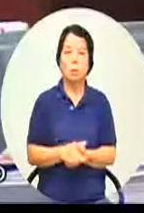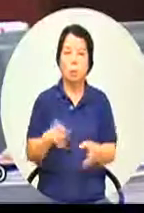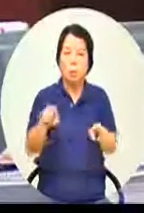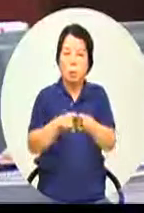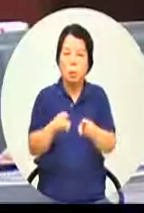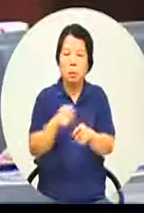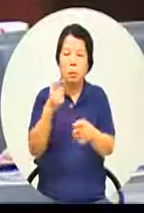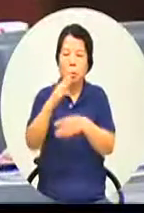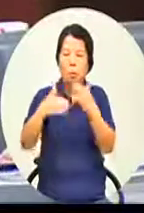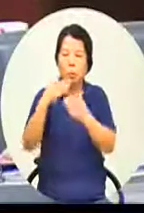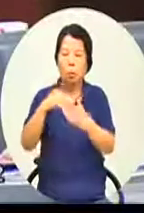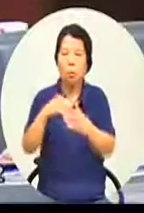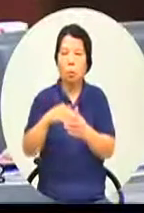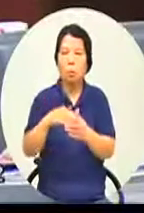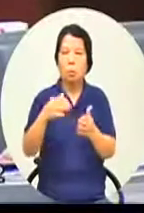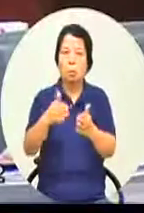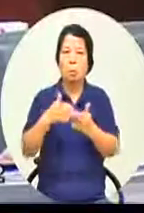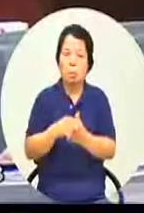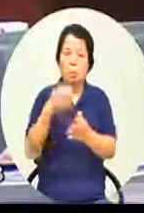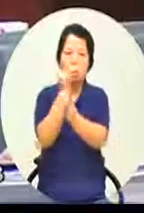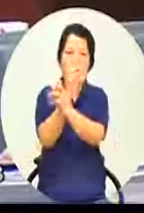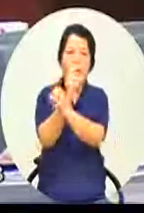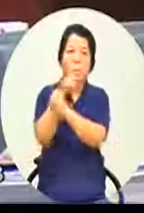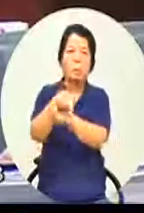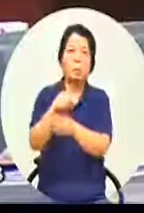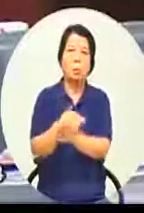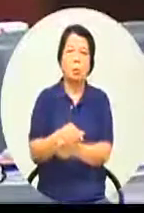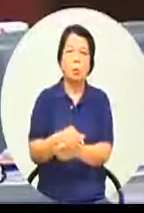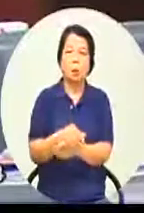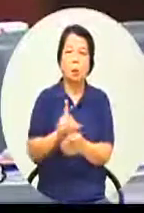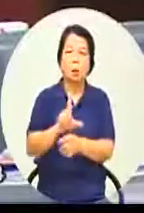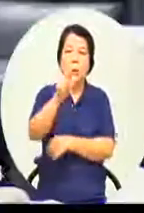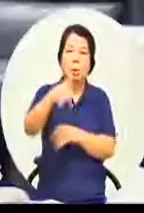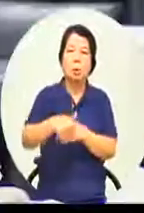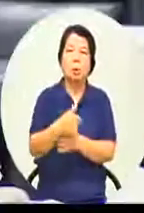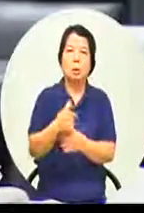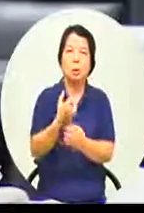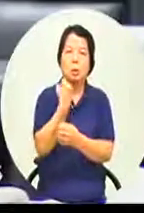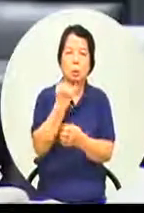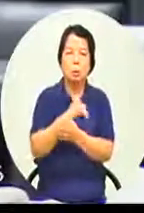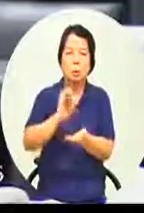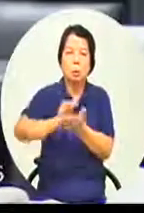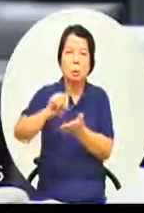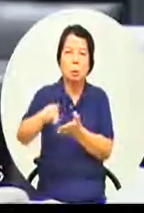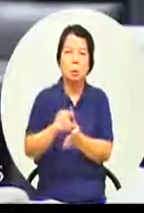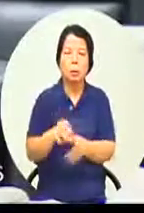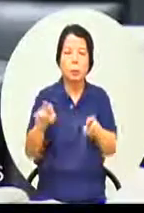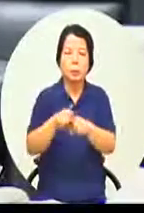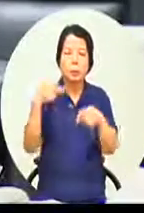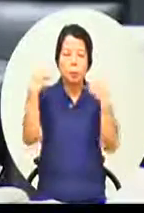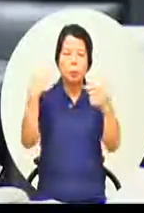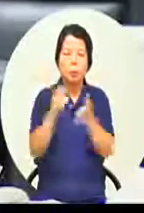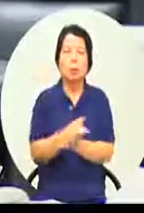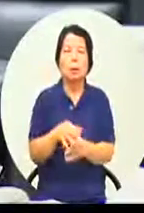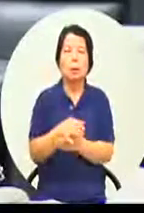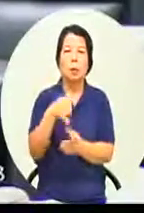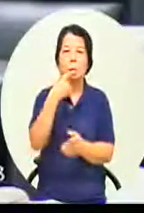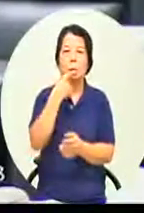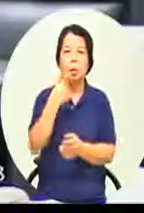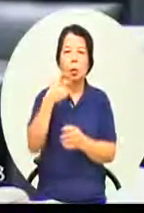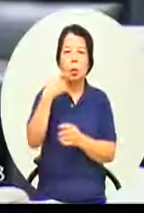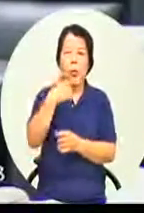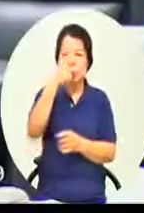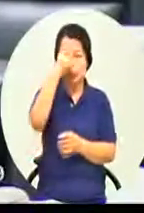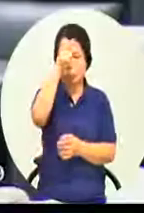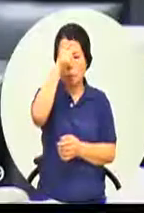学校的门口应该都会有一个交通号志，就是供在上下学时间 来使用就好。那平常时候你们闪黄灯，我们没有意见。